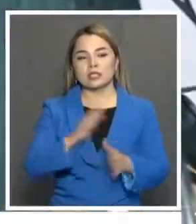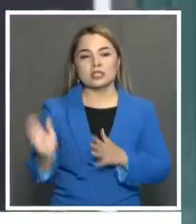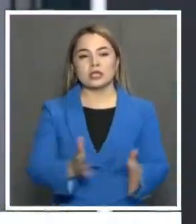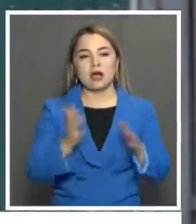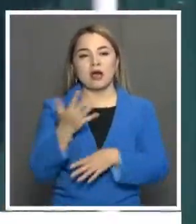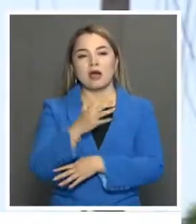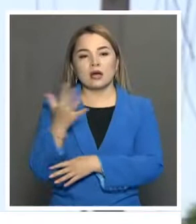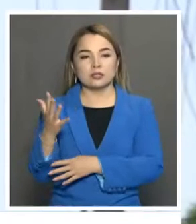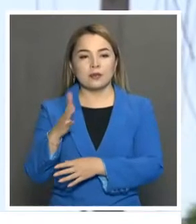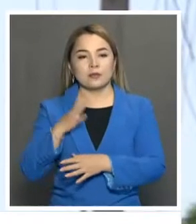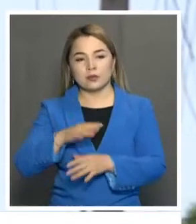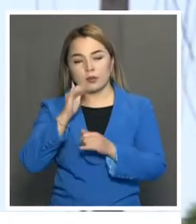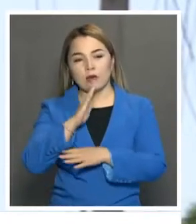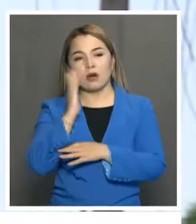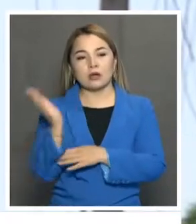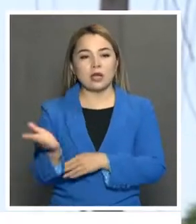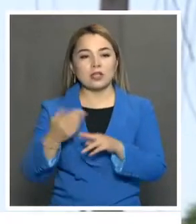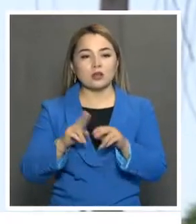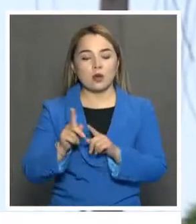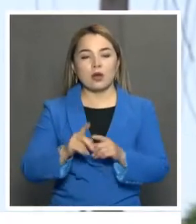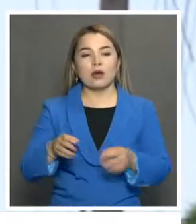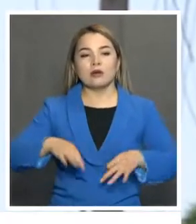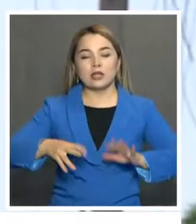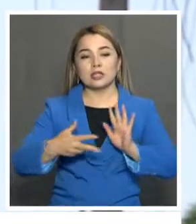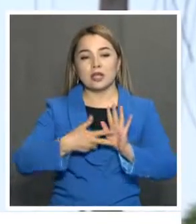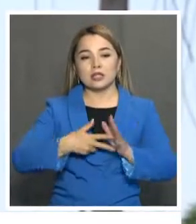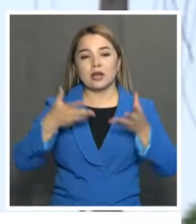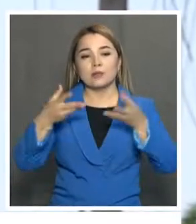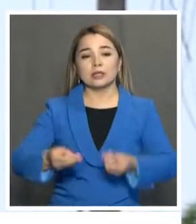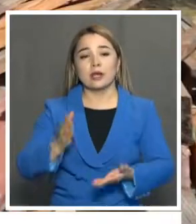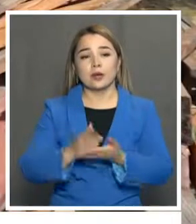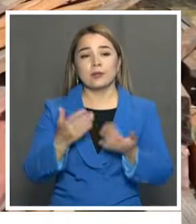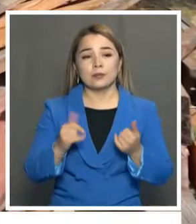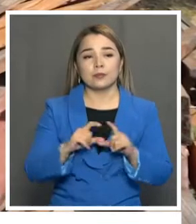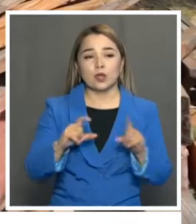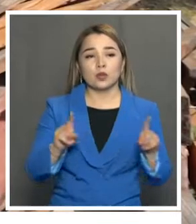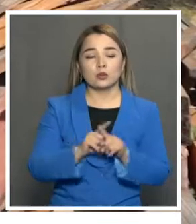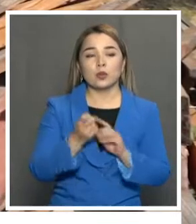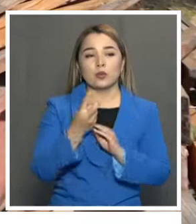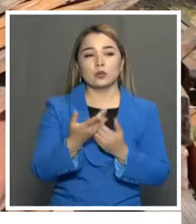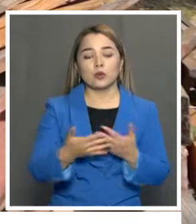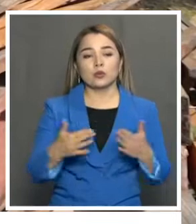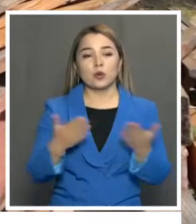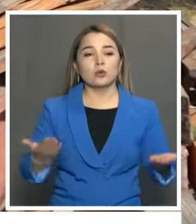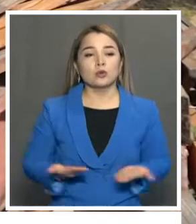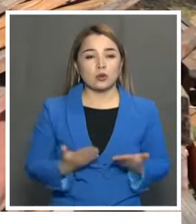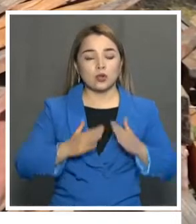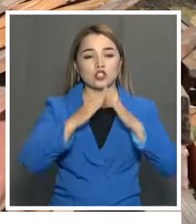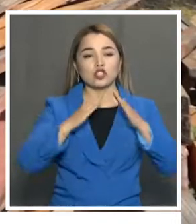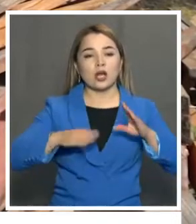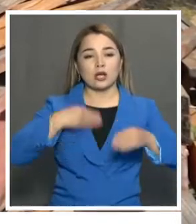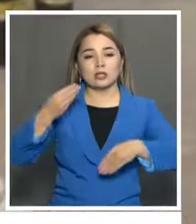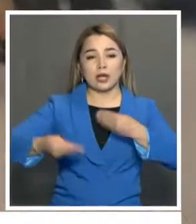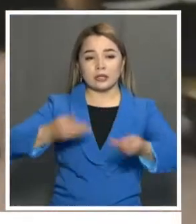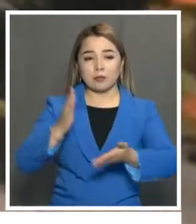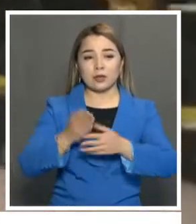Ағаштар желдің екпініне шыдамай құлап 8 автокөлікті басып қалған. Сондай-ақ дауыл бір коммерциялық нысанның және 12 тұрғын үйдің шатырын жылып әкеткен.